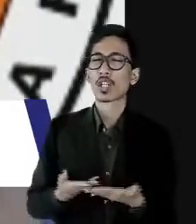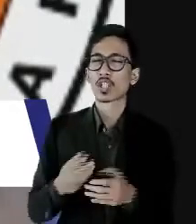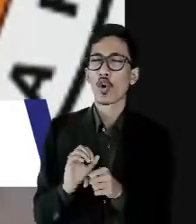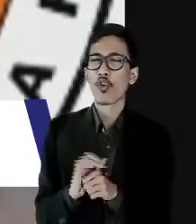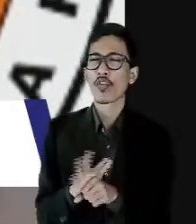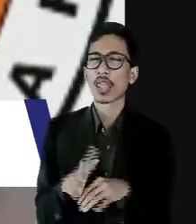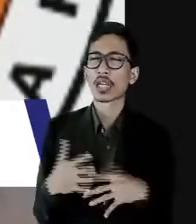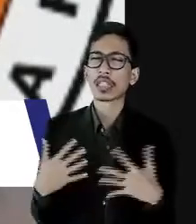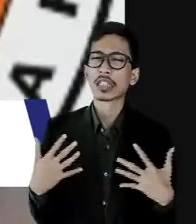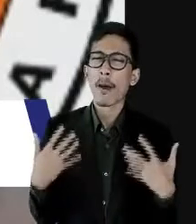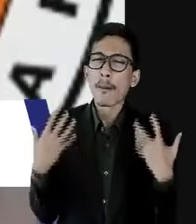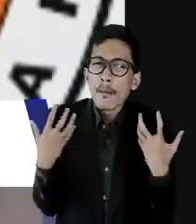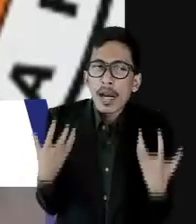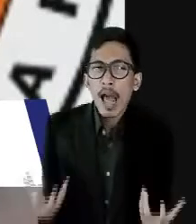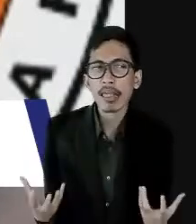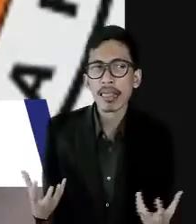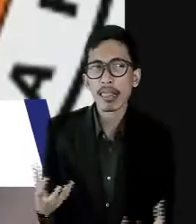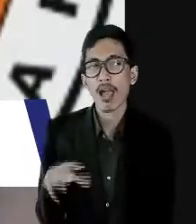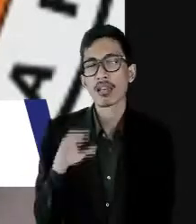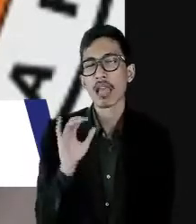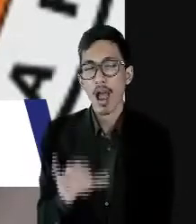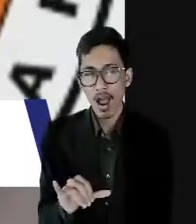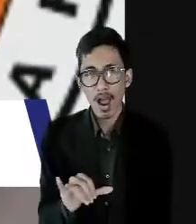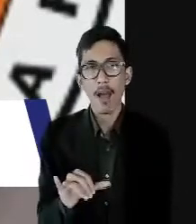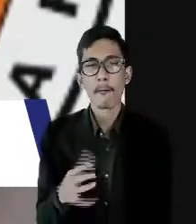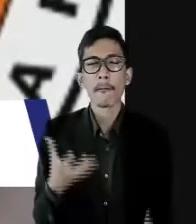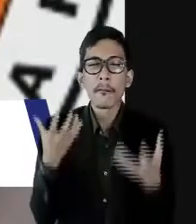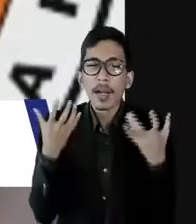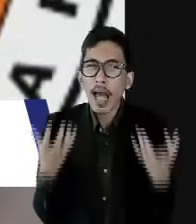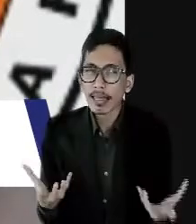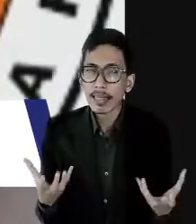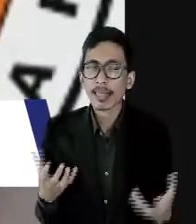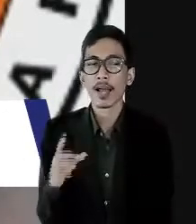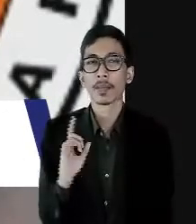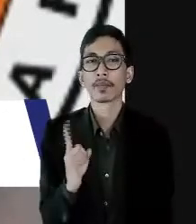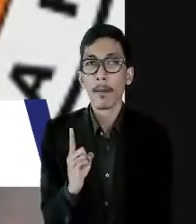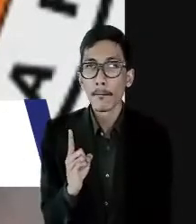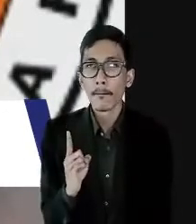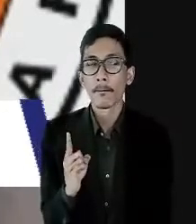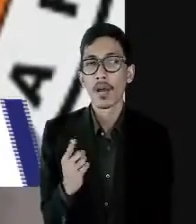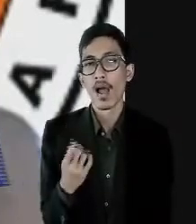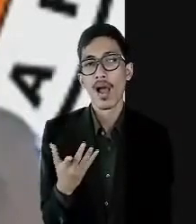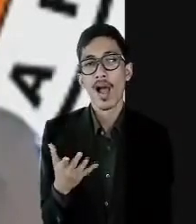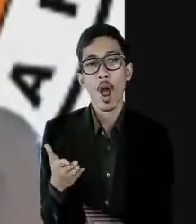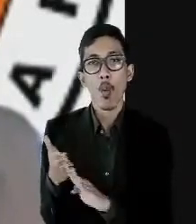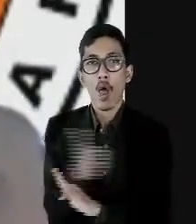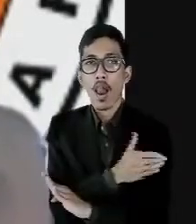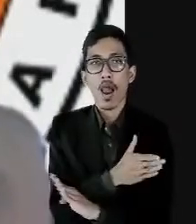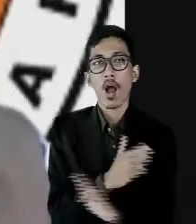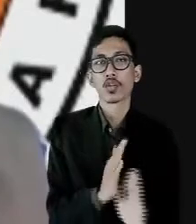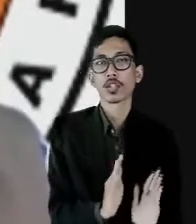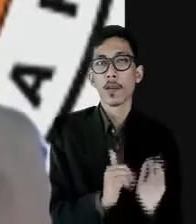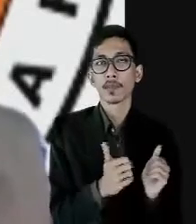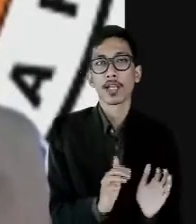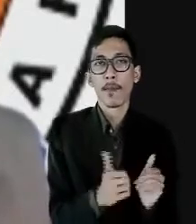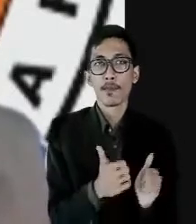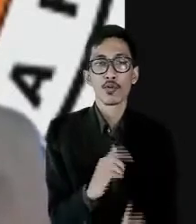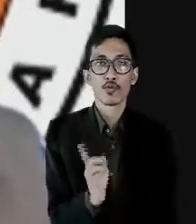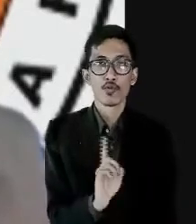memang cukup berat. Nah, mengapa saya katakan berat? Karena memang kita lakukan persiapan di